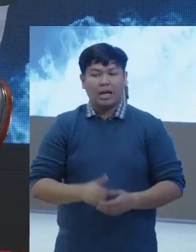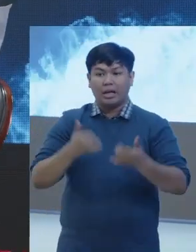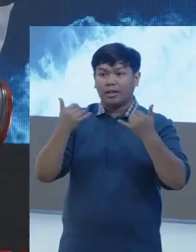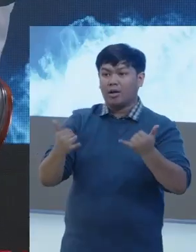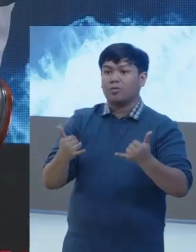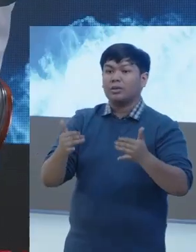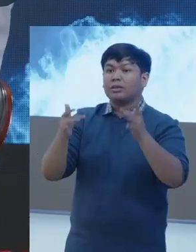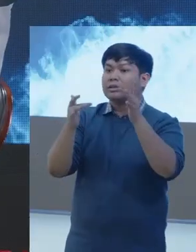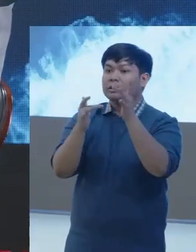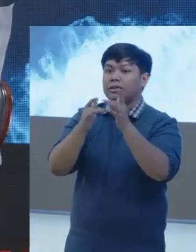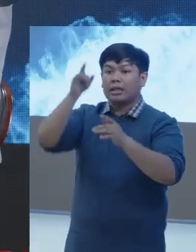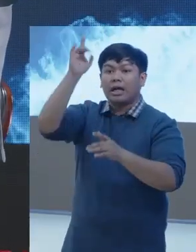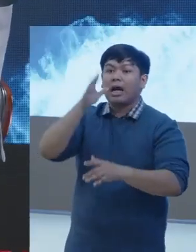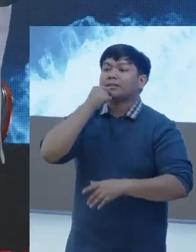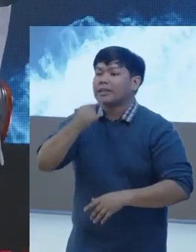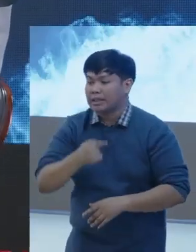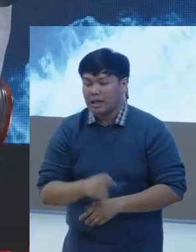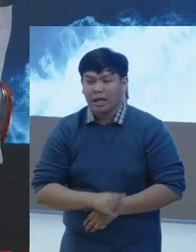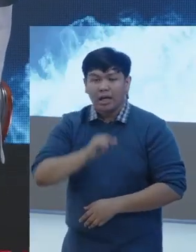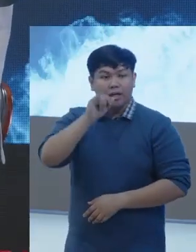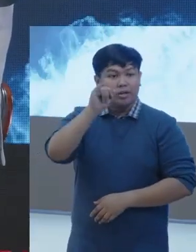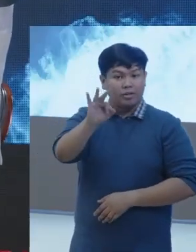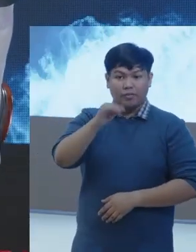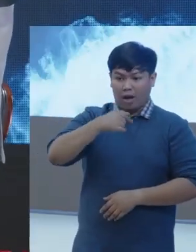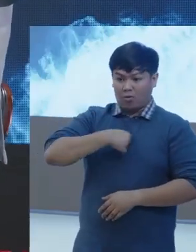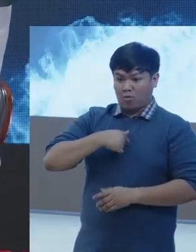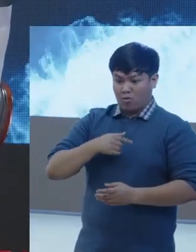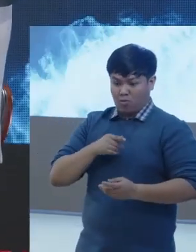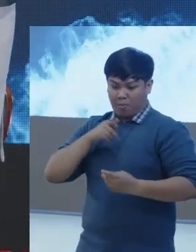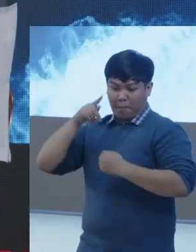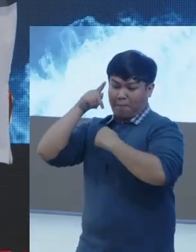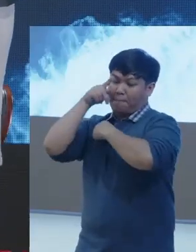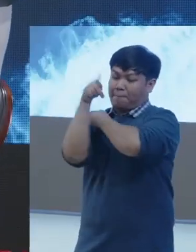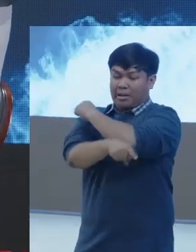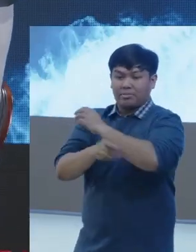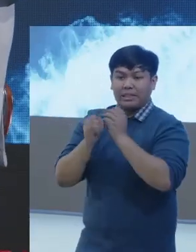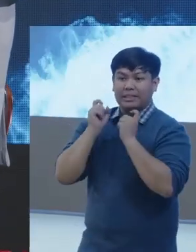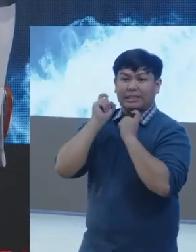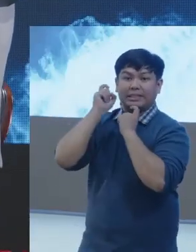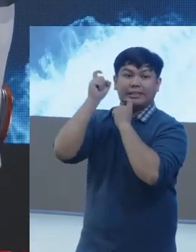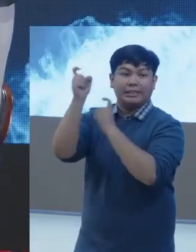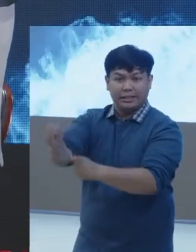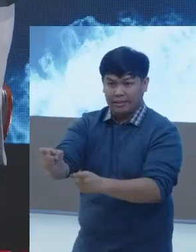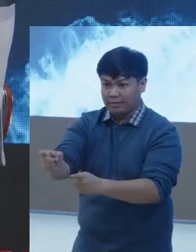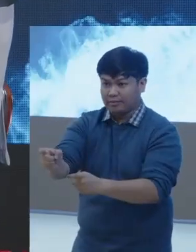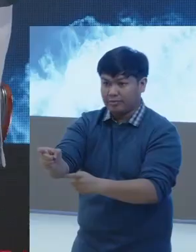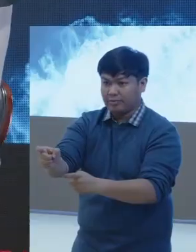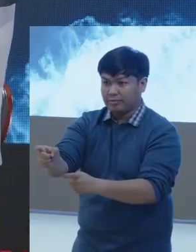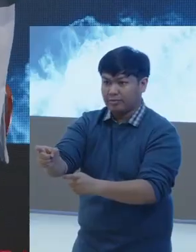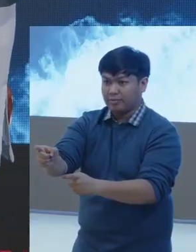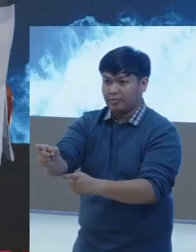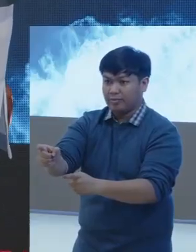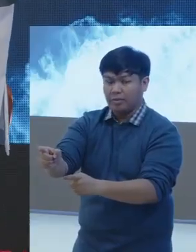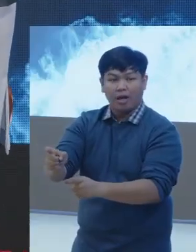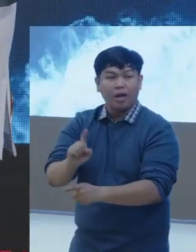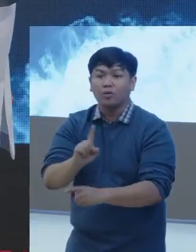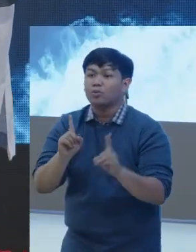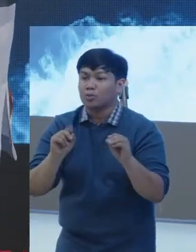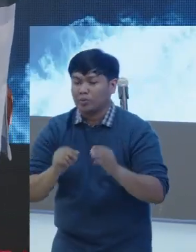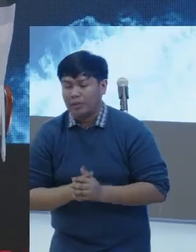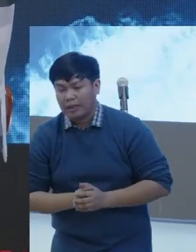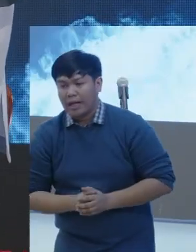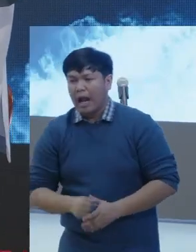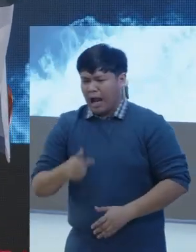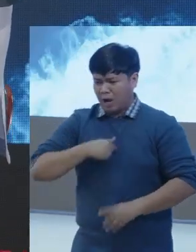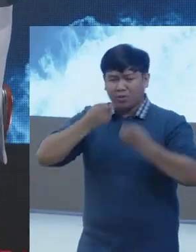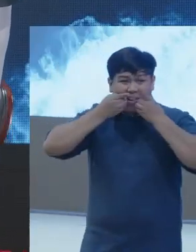a kingdom that I will pluck up and break down and destroy it, no? Sabi ni God, anytime na